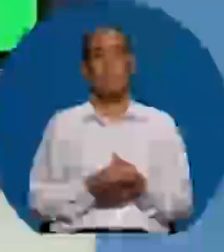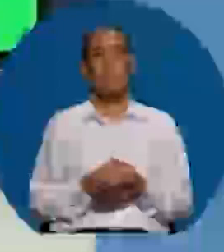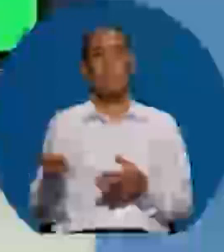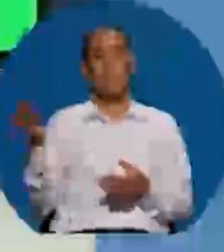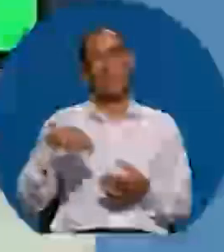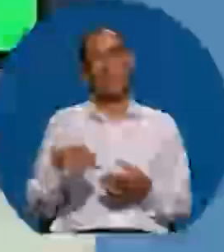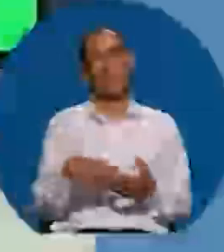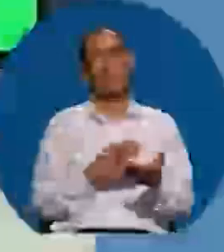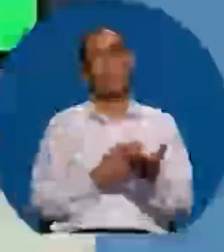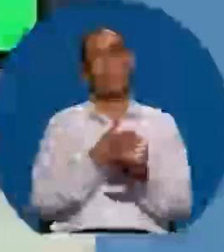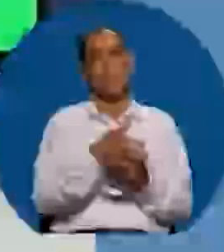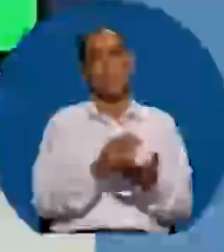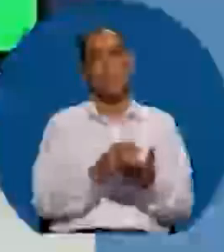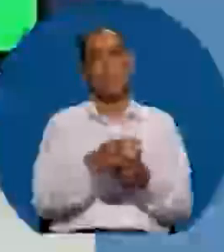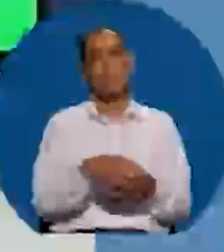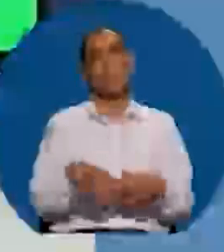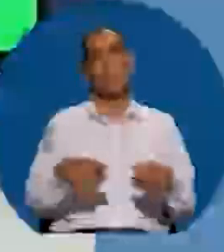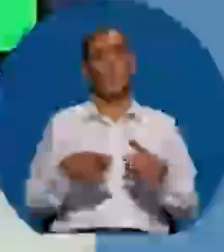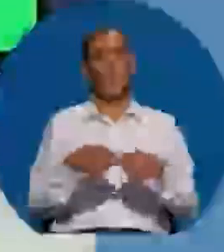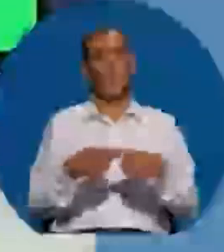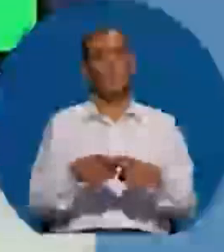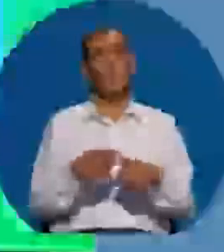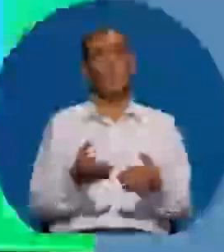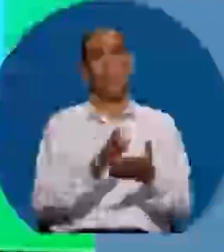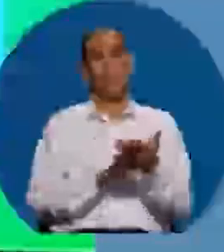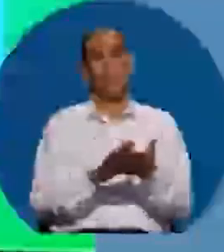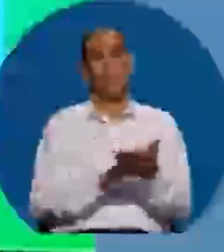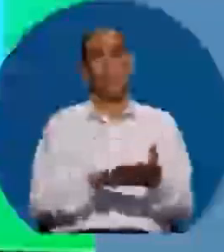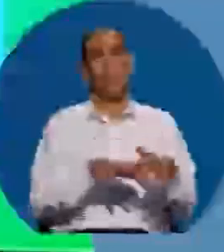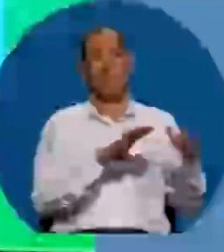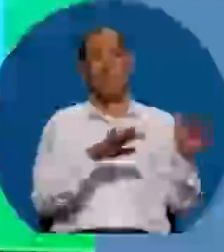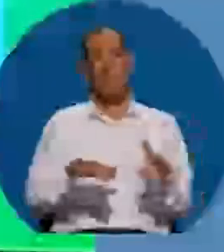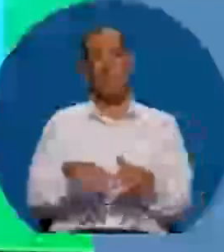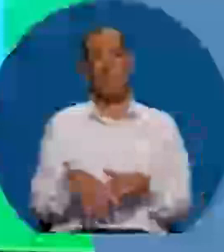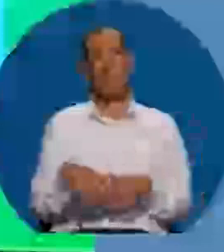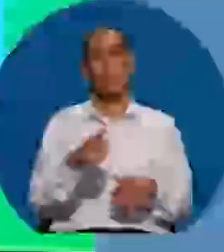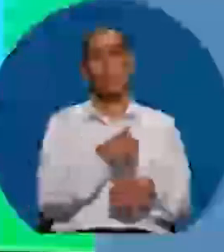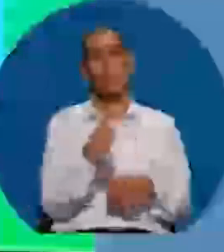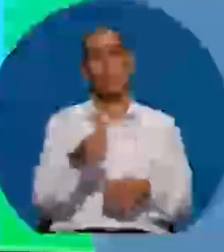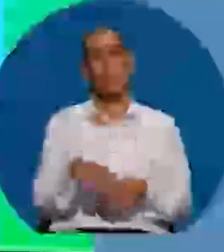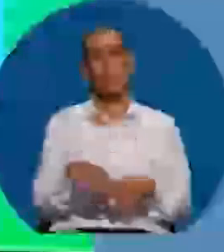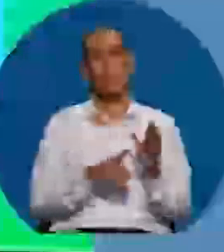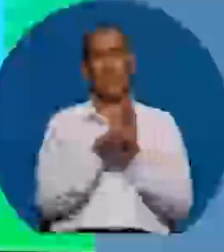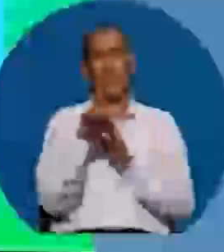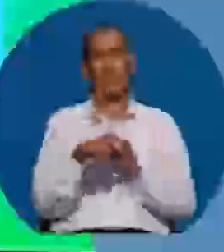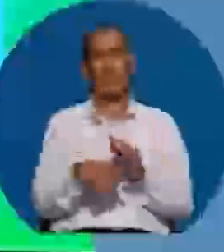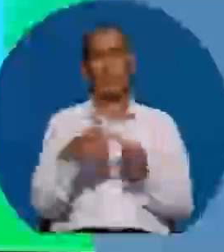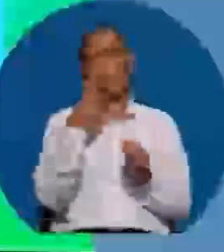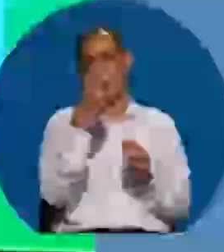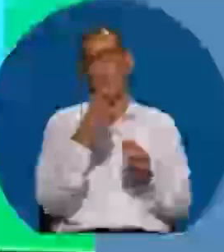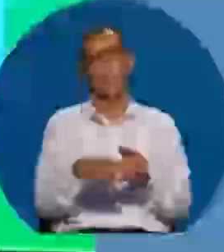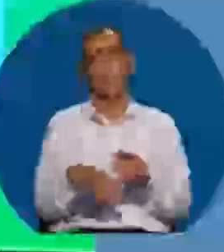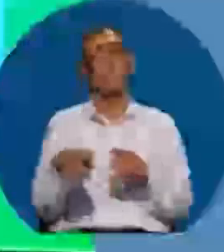Келін нанның ислену технологиясын қайталап өтейік. Ең дәслеп, неке көріп тұрсызлар,